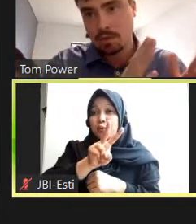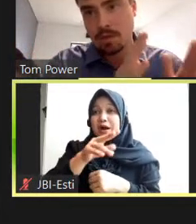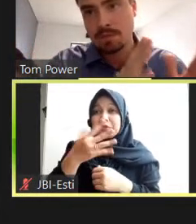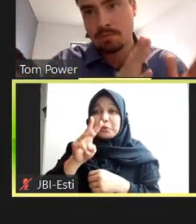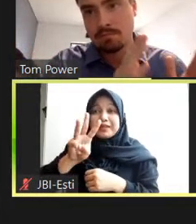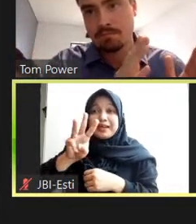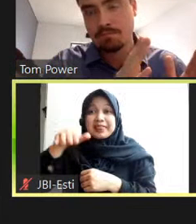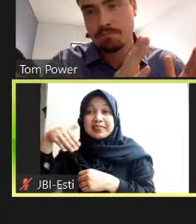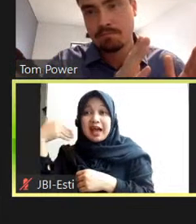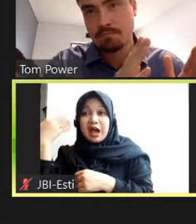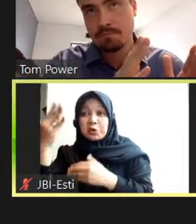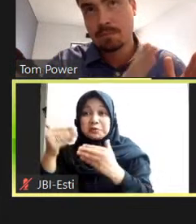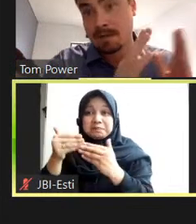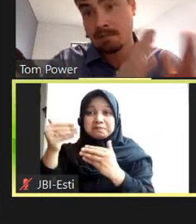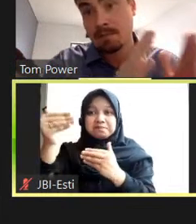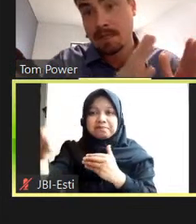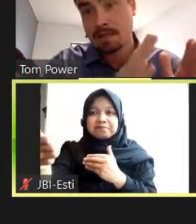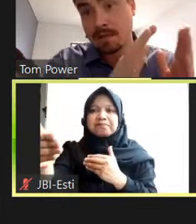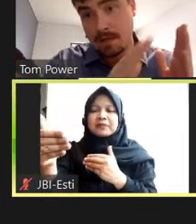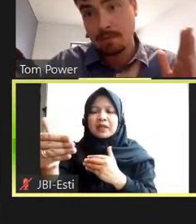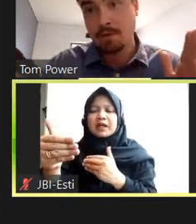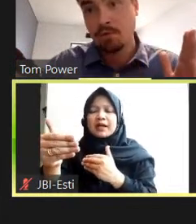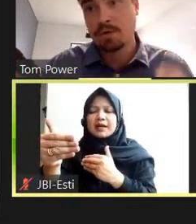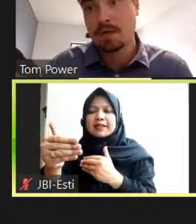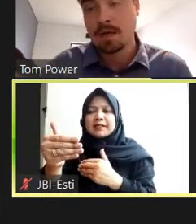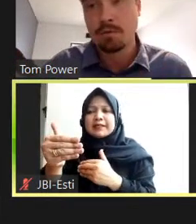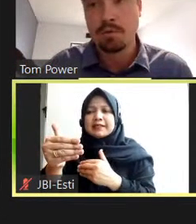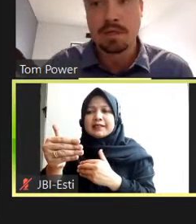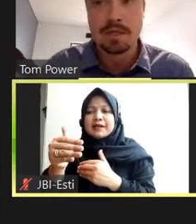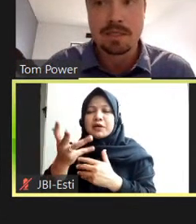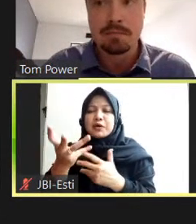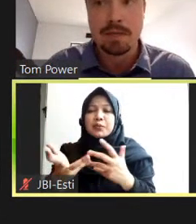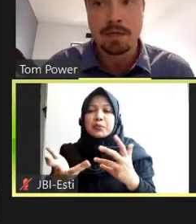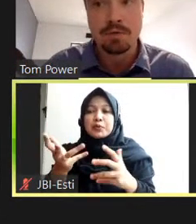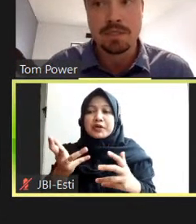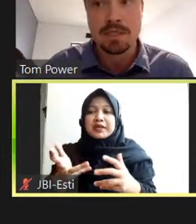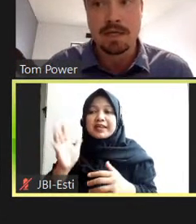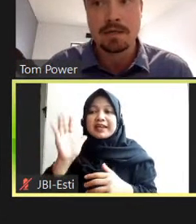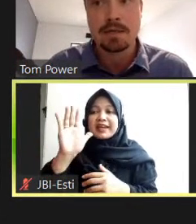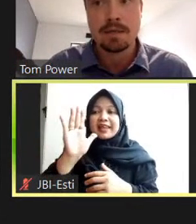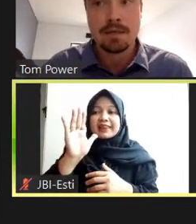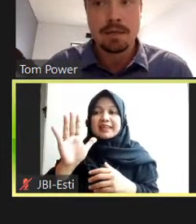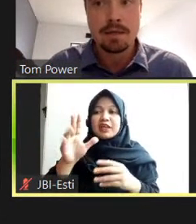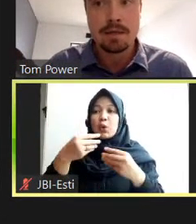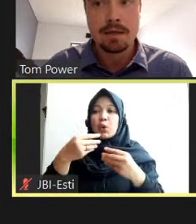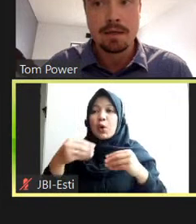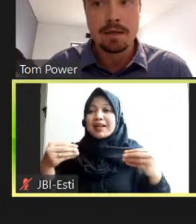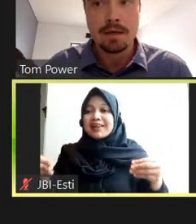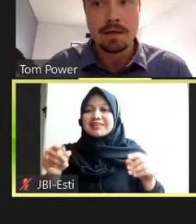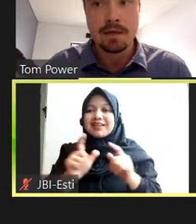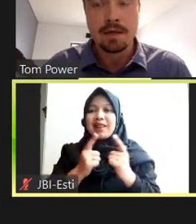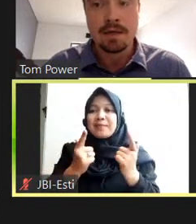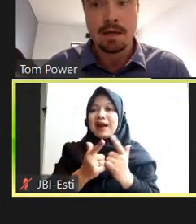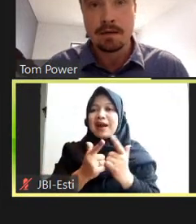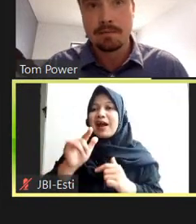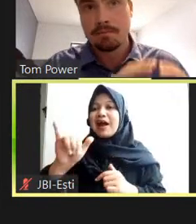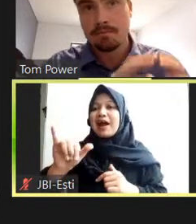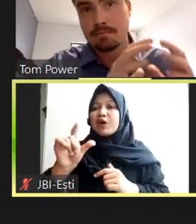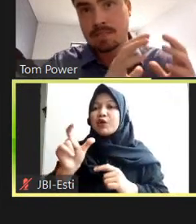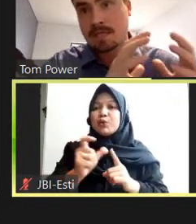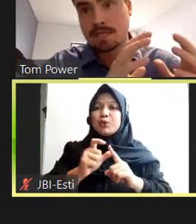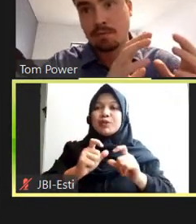kita juga bisa semakin melihat ada penurunan dalam kualitas lembaga yudisial. Ini